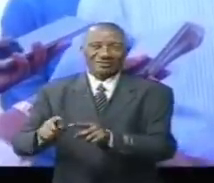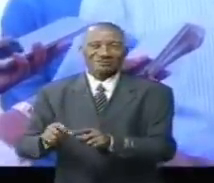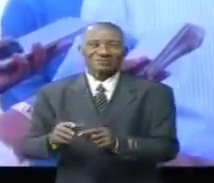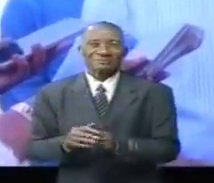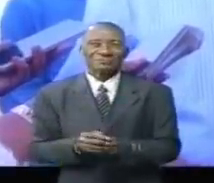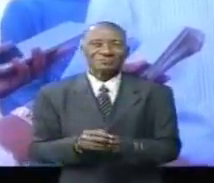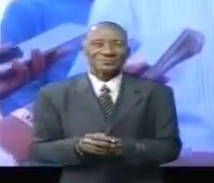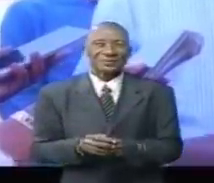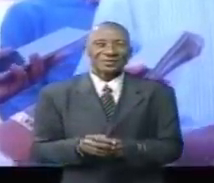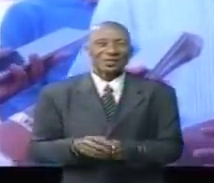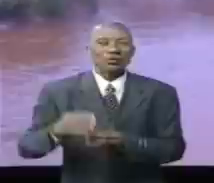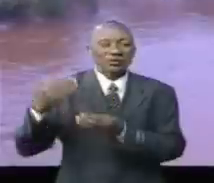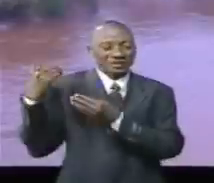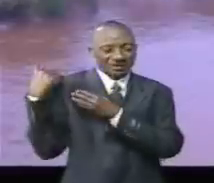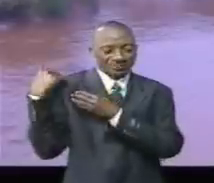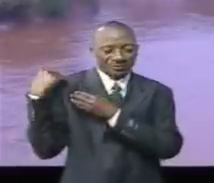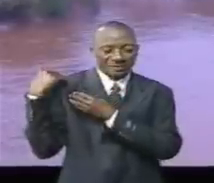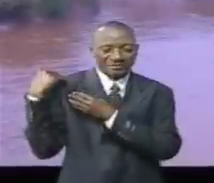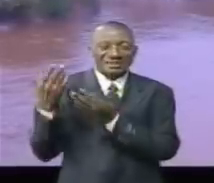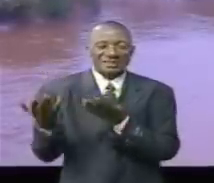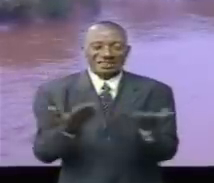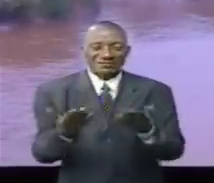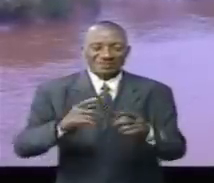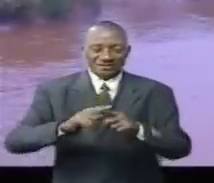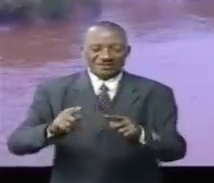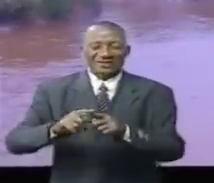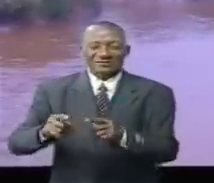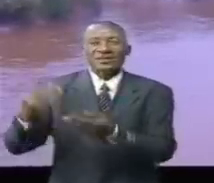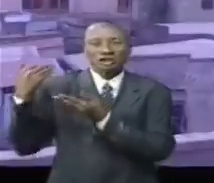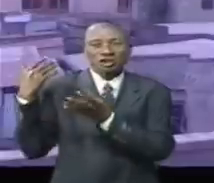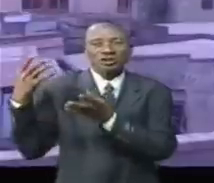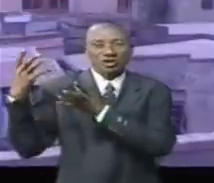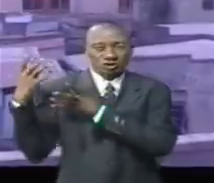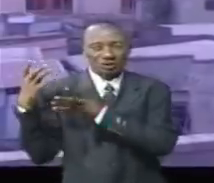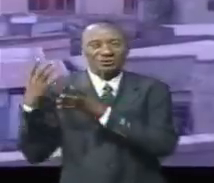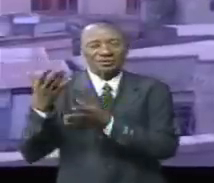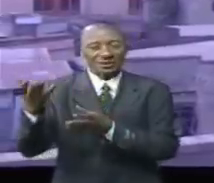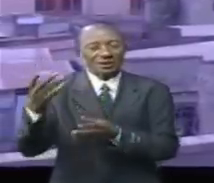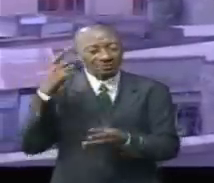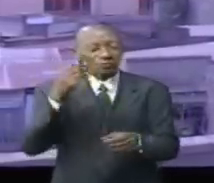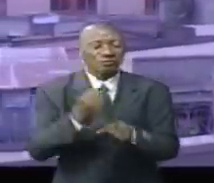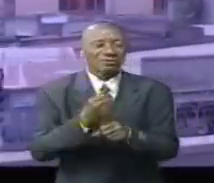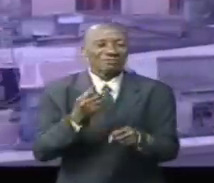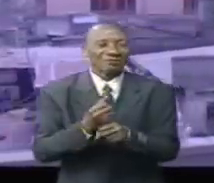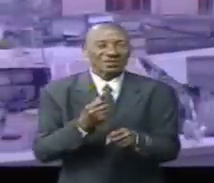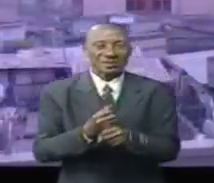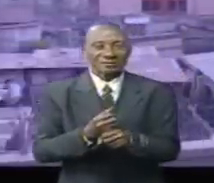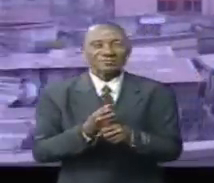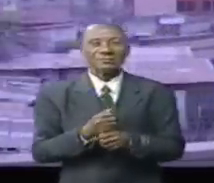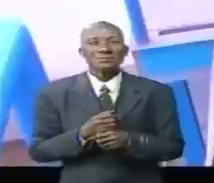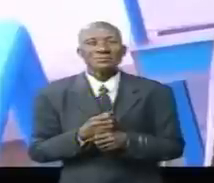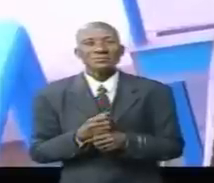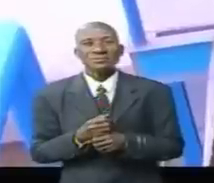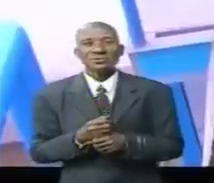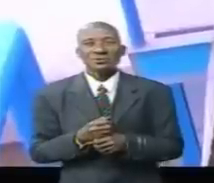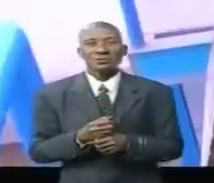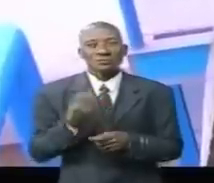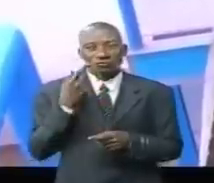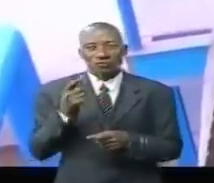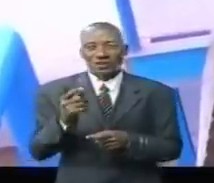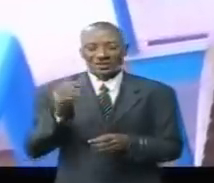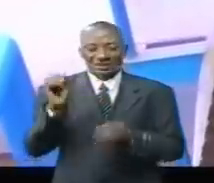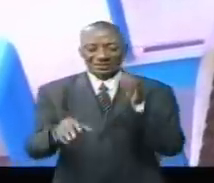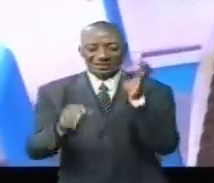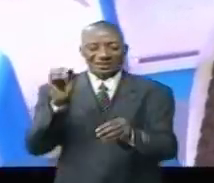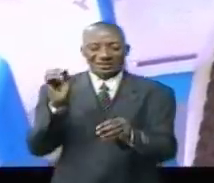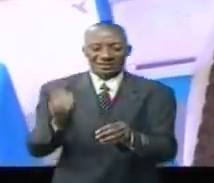des différents services, que ce soit au niveau de la ville. Il s'agit notamment des déchets que nous voyons qui sont